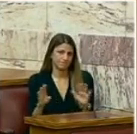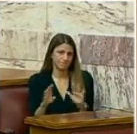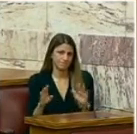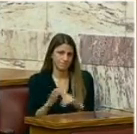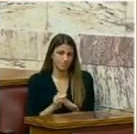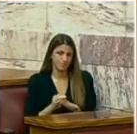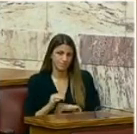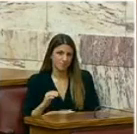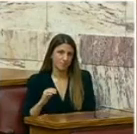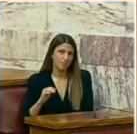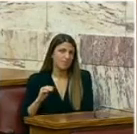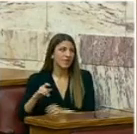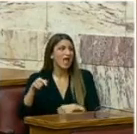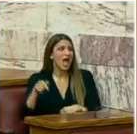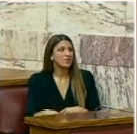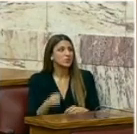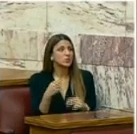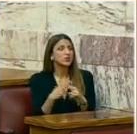ήταν καταλυτικό